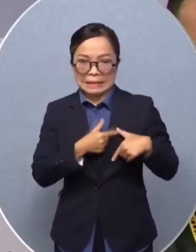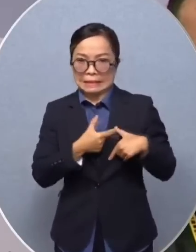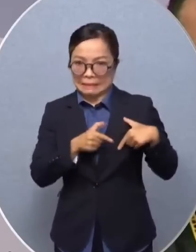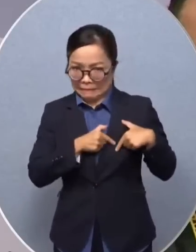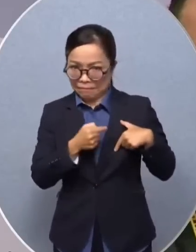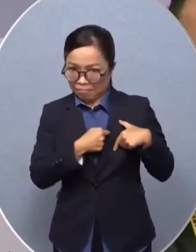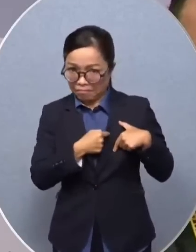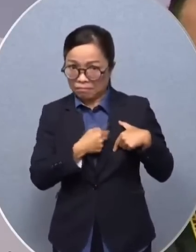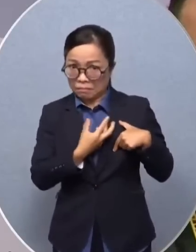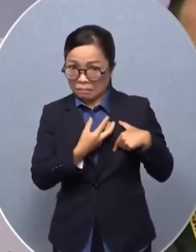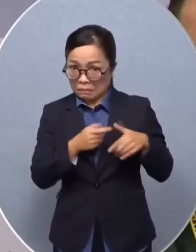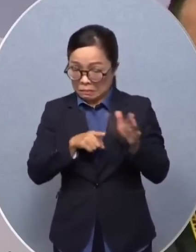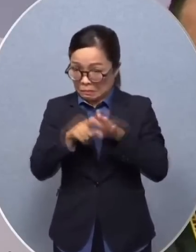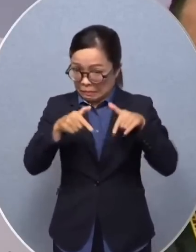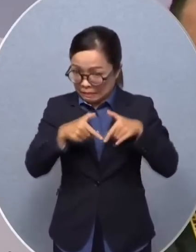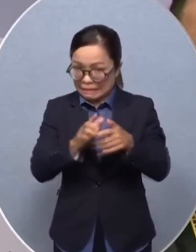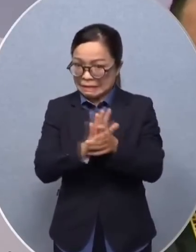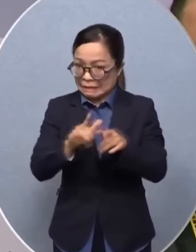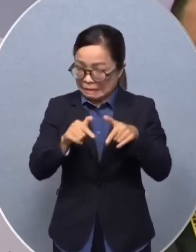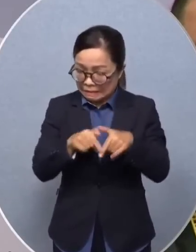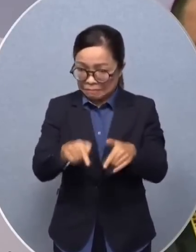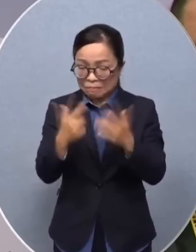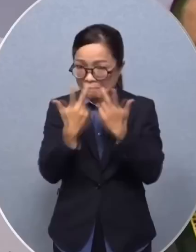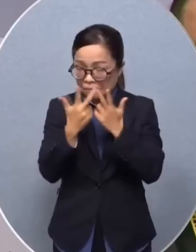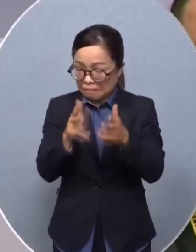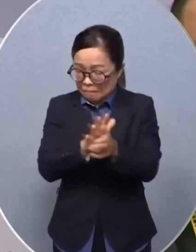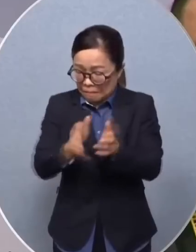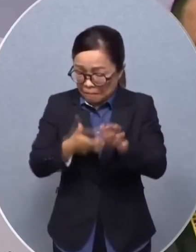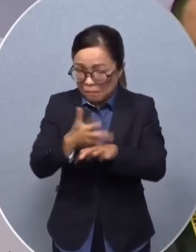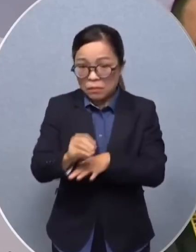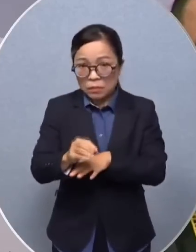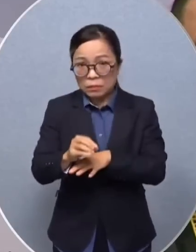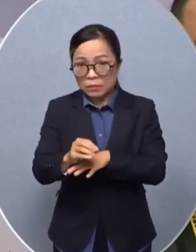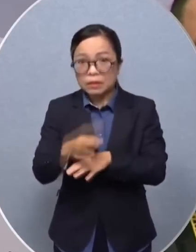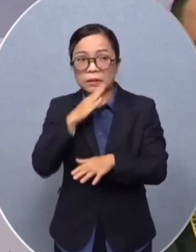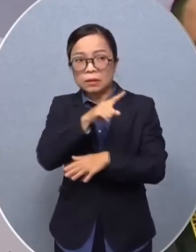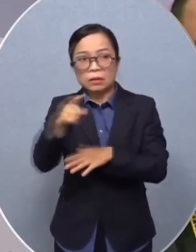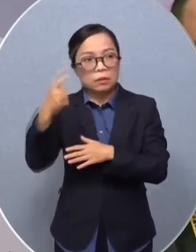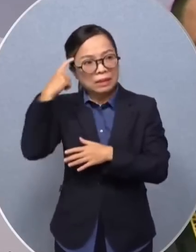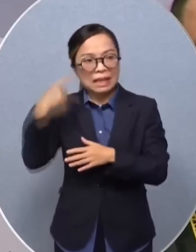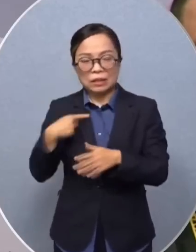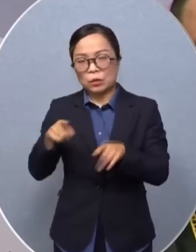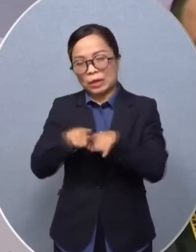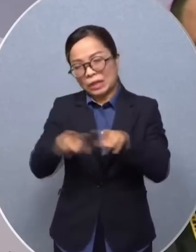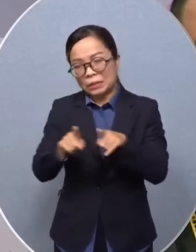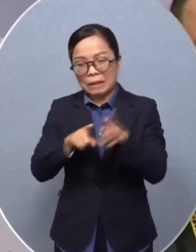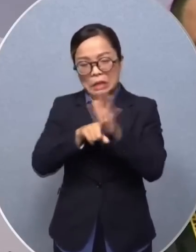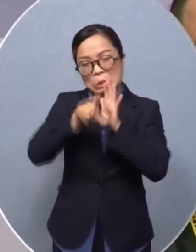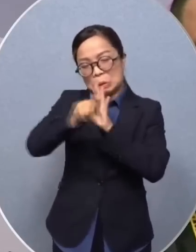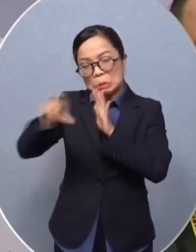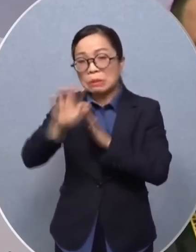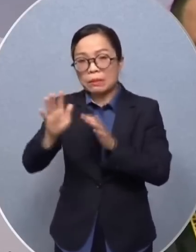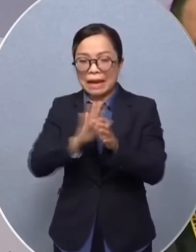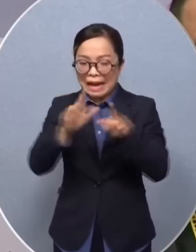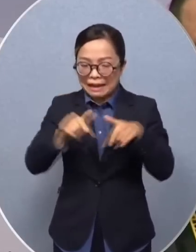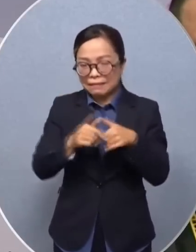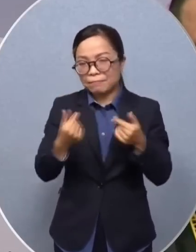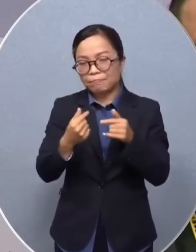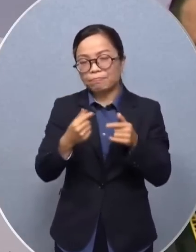心，有没有专心爱新北市？严肃的议题，请容我用通俗易懂的爱情来做